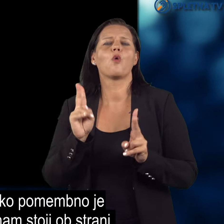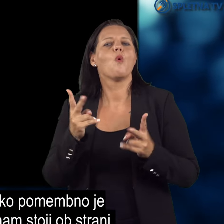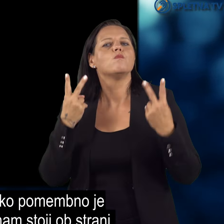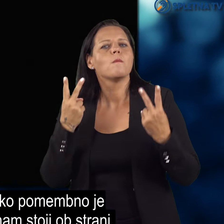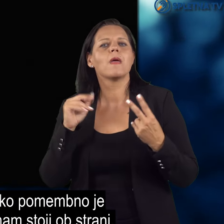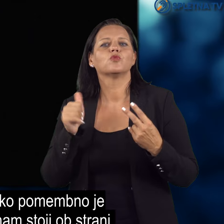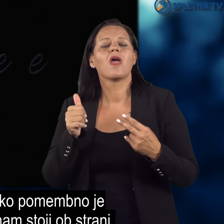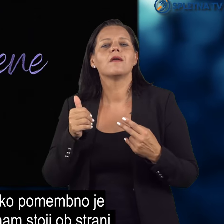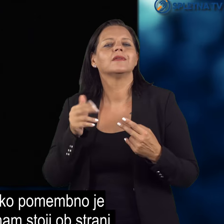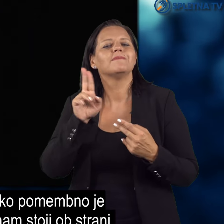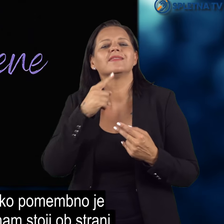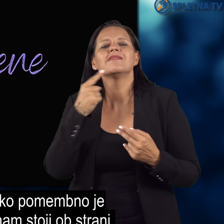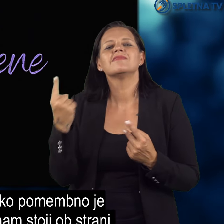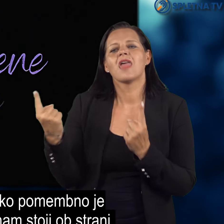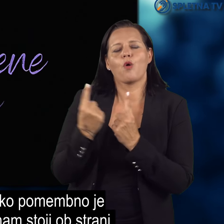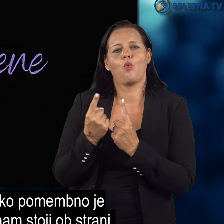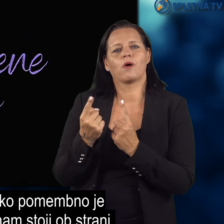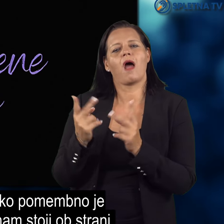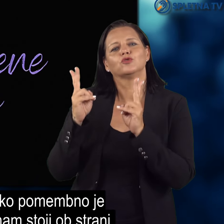nekoga, ki nam stoji ob strani.